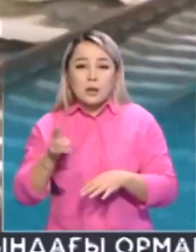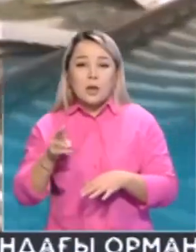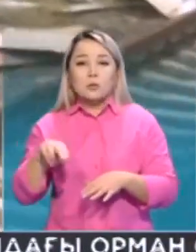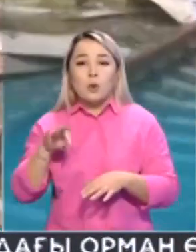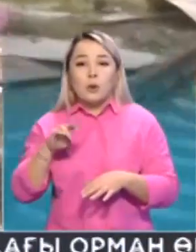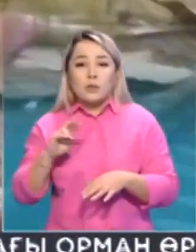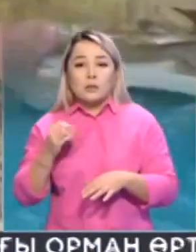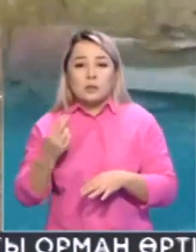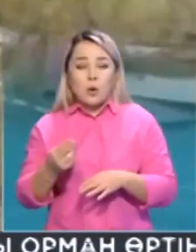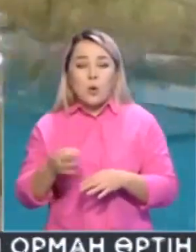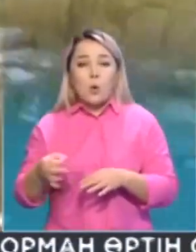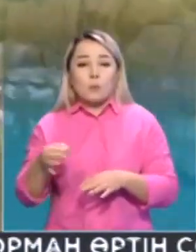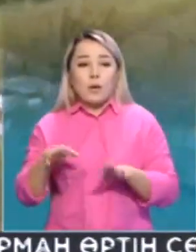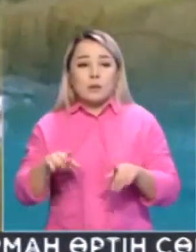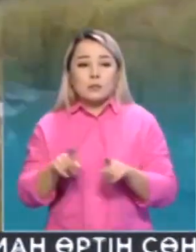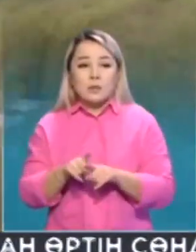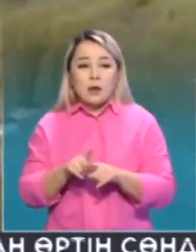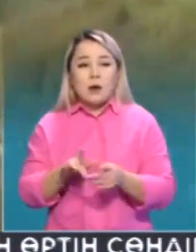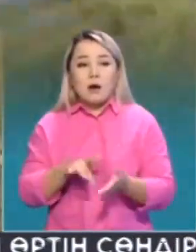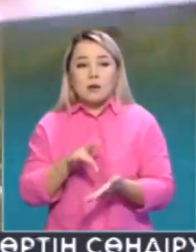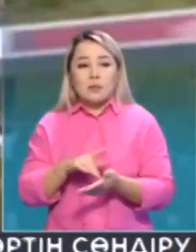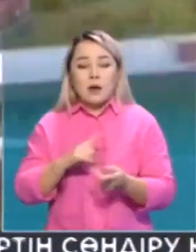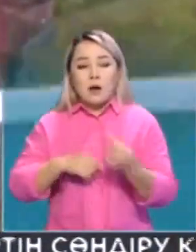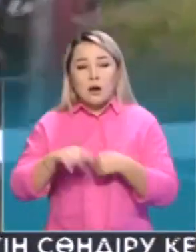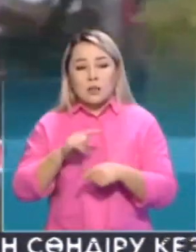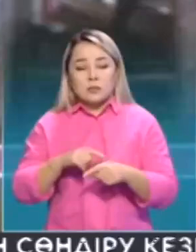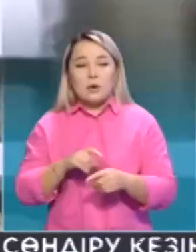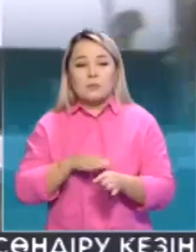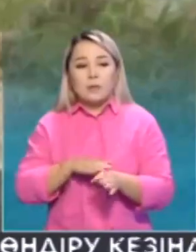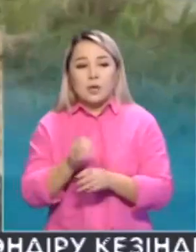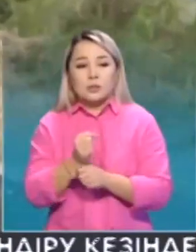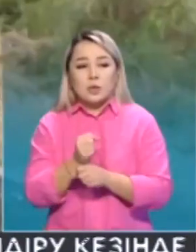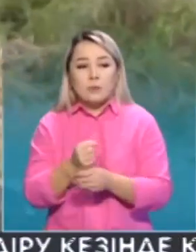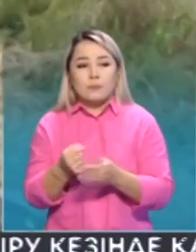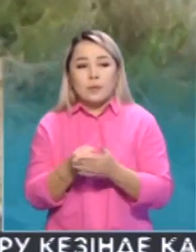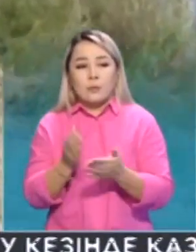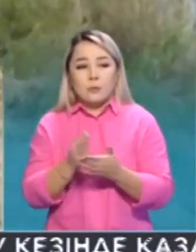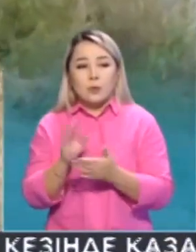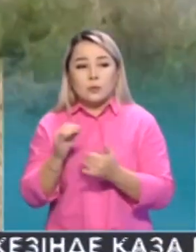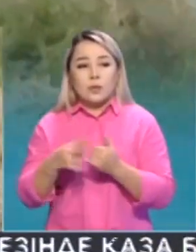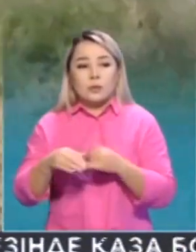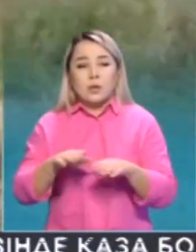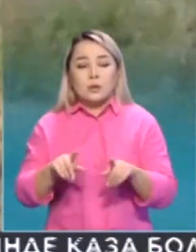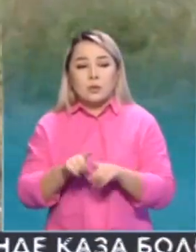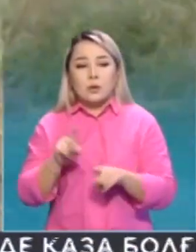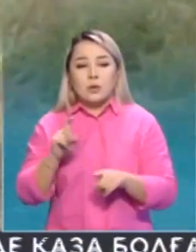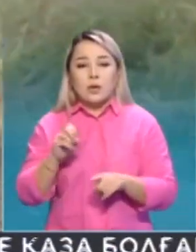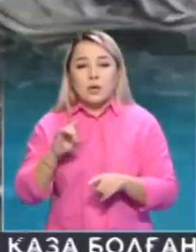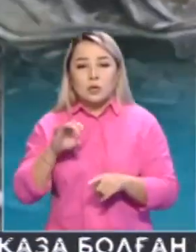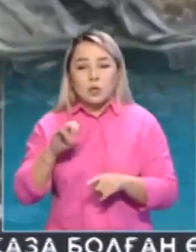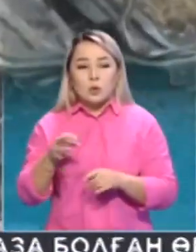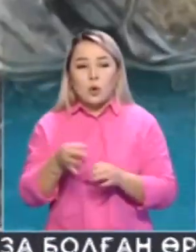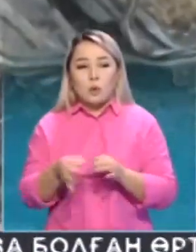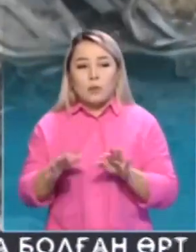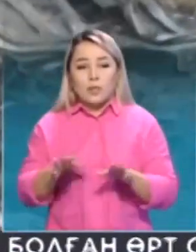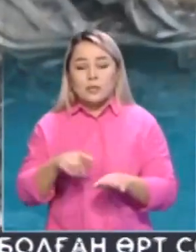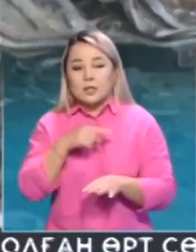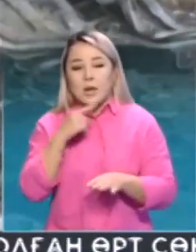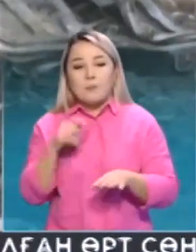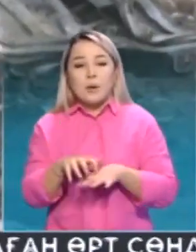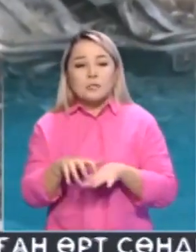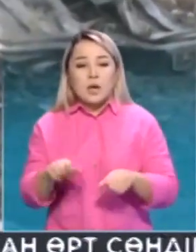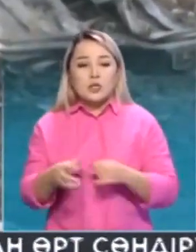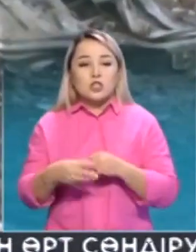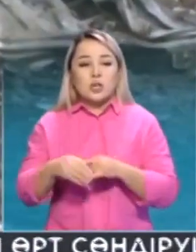және Донецк облыстарында қалалардағы қайтаруға кірісті. Сонымен қатар олар оңтүстіктегі Херсон облысында ресейліктер басып